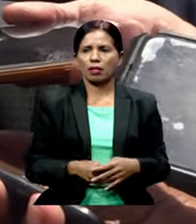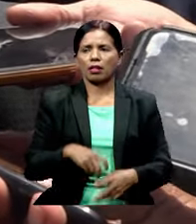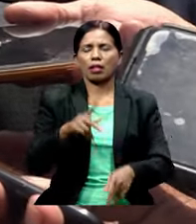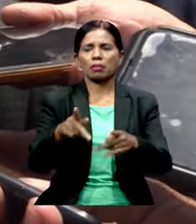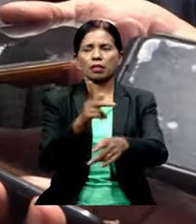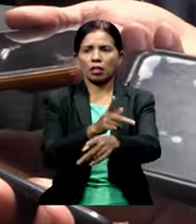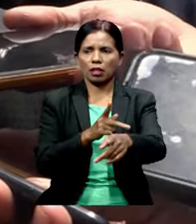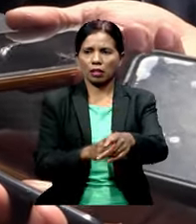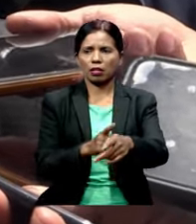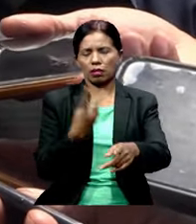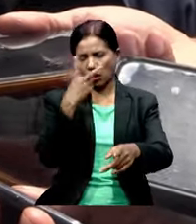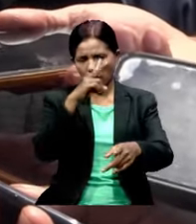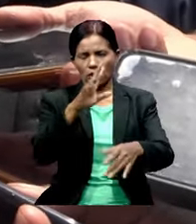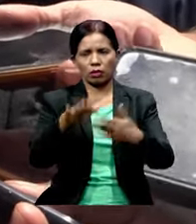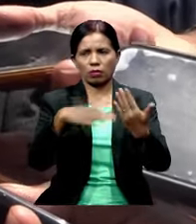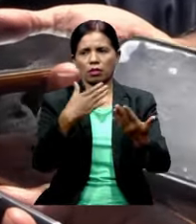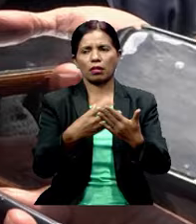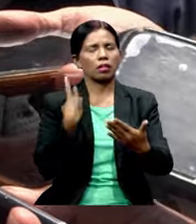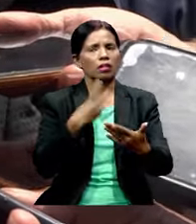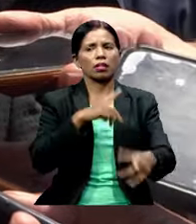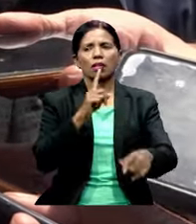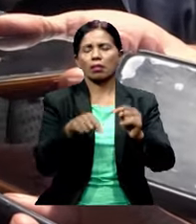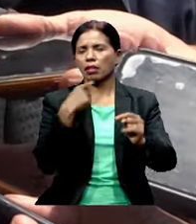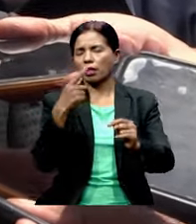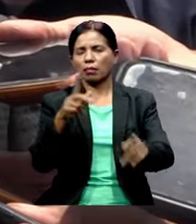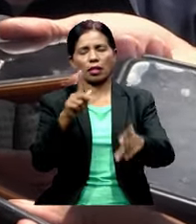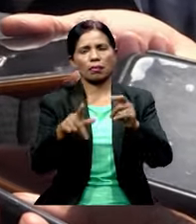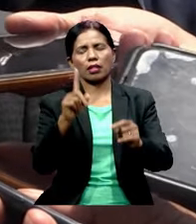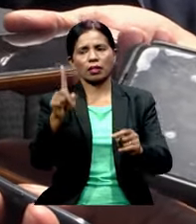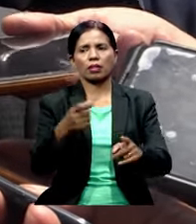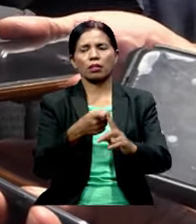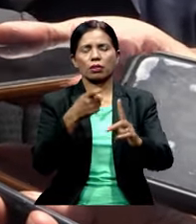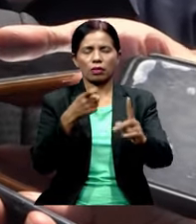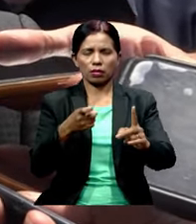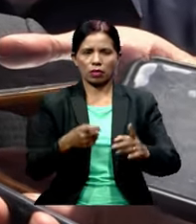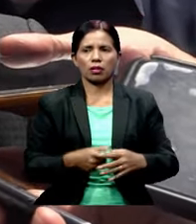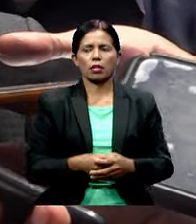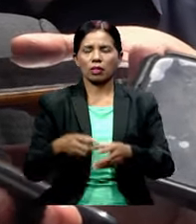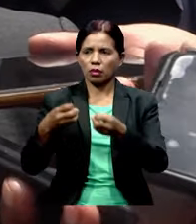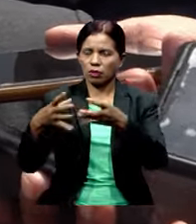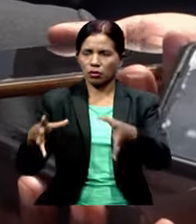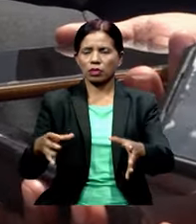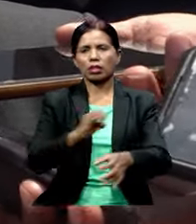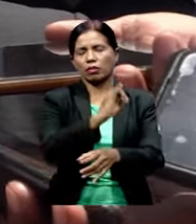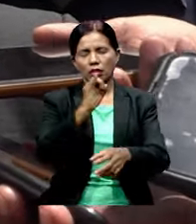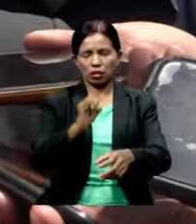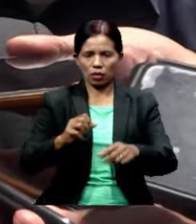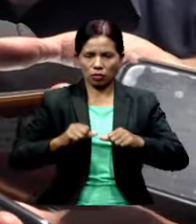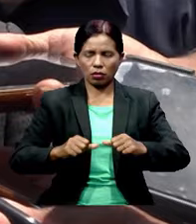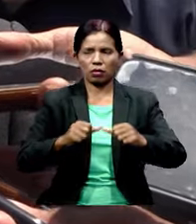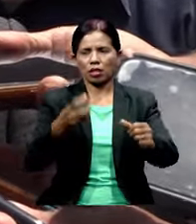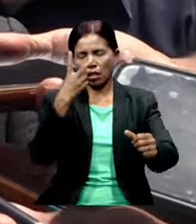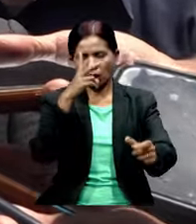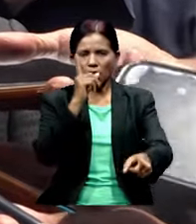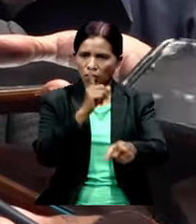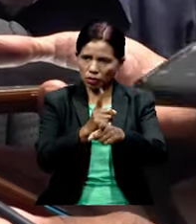kaneng ni tambah sahaja itu hari itu. Itu label agak orang dundit bayar meja. Husik istab husik investigasi lah atilai, hari loss